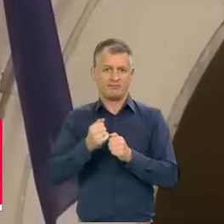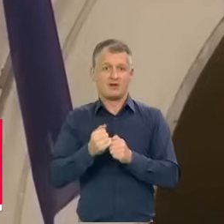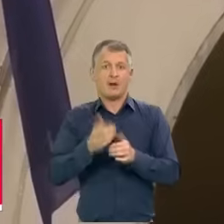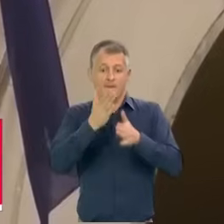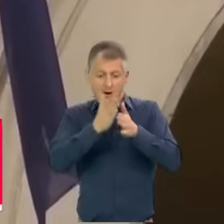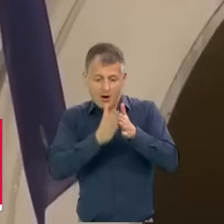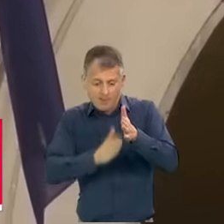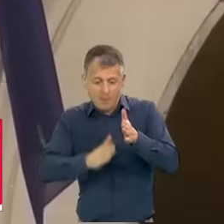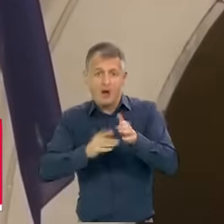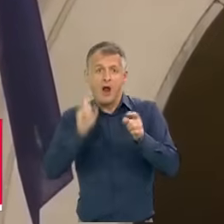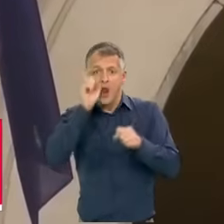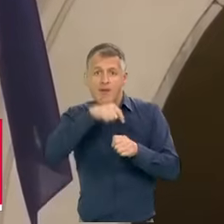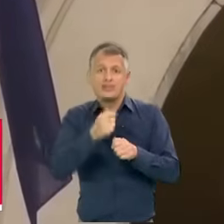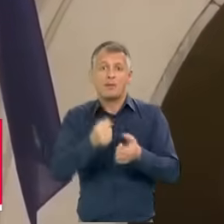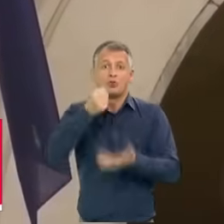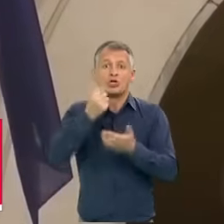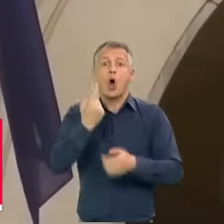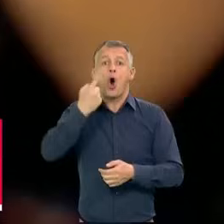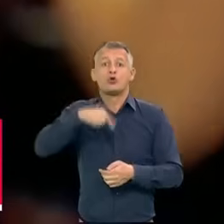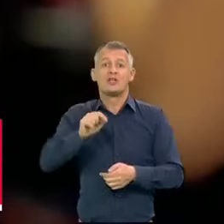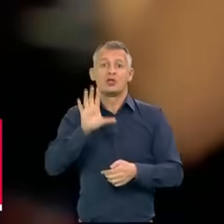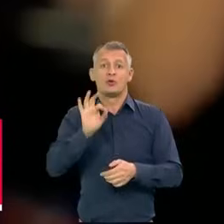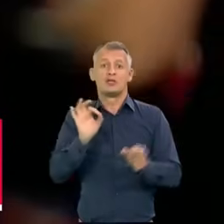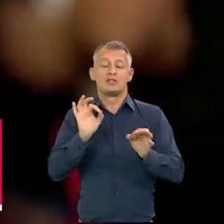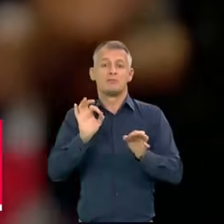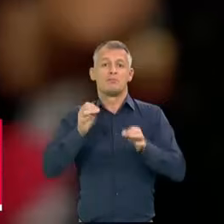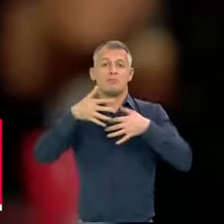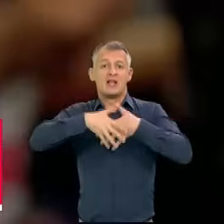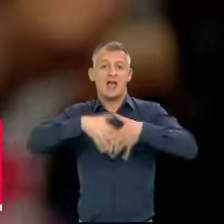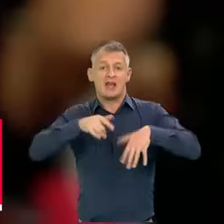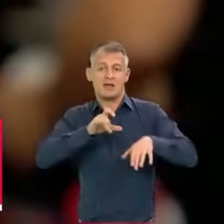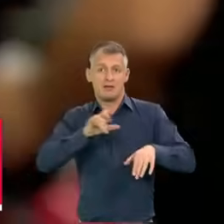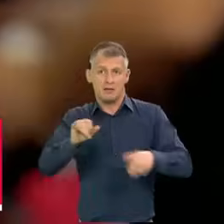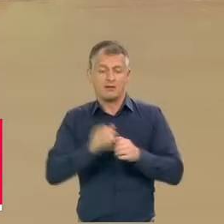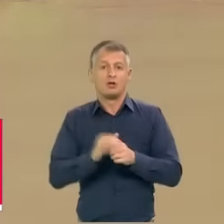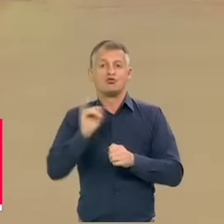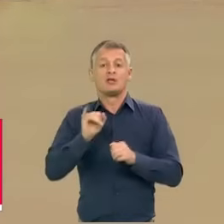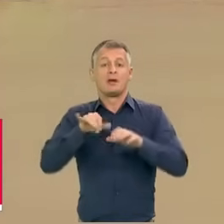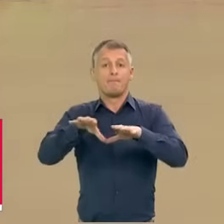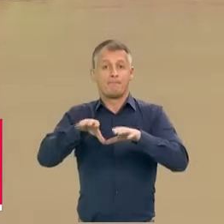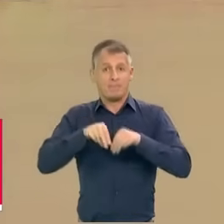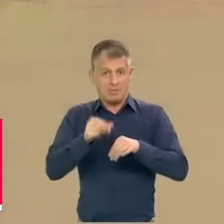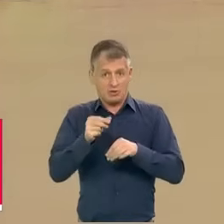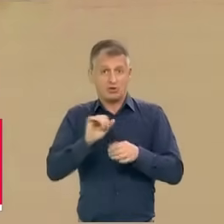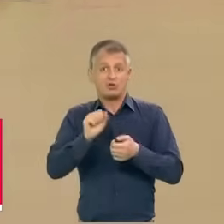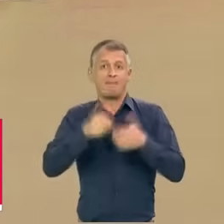120 de miliarde de RON cine pierde bani și Cine primește vă spun în câteva momente în